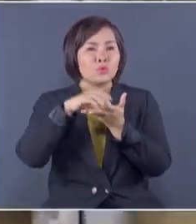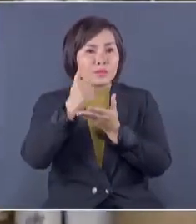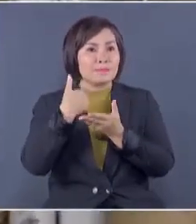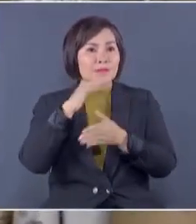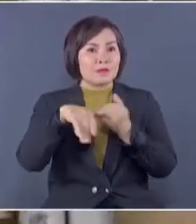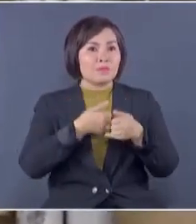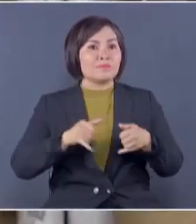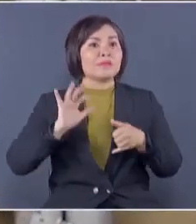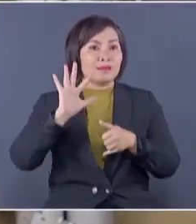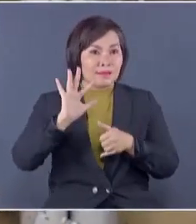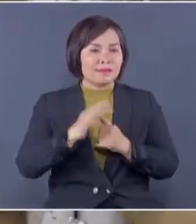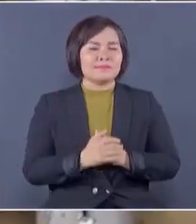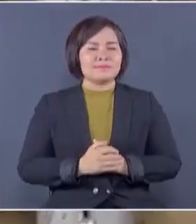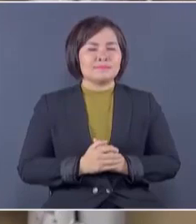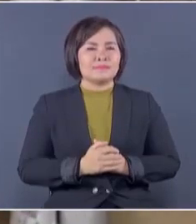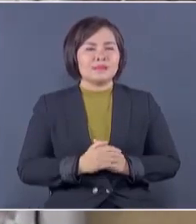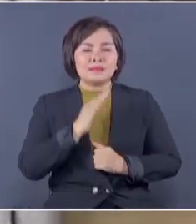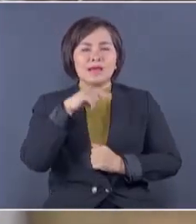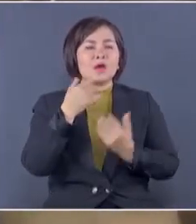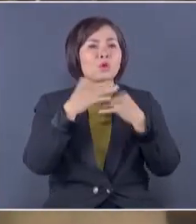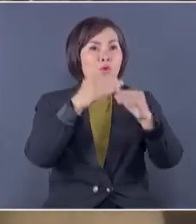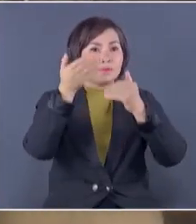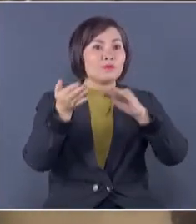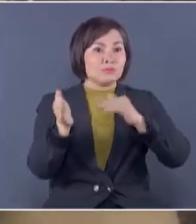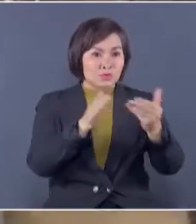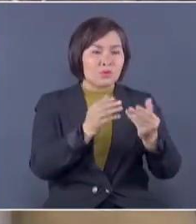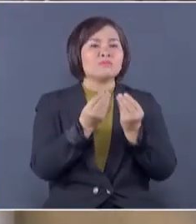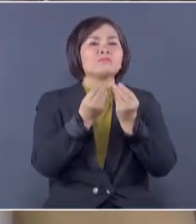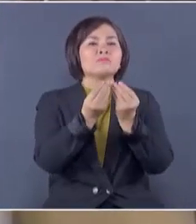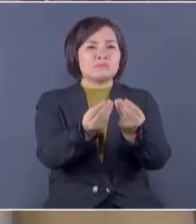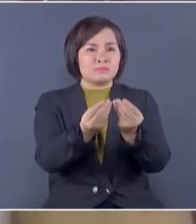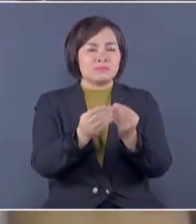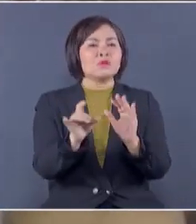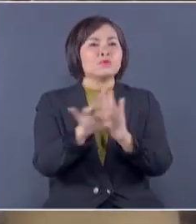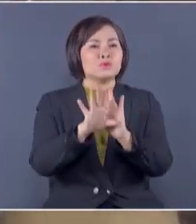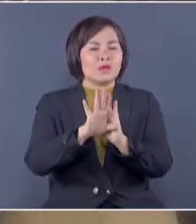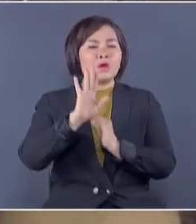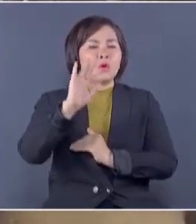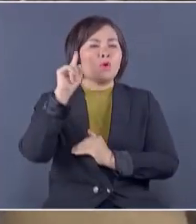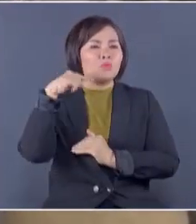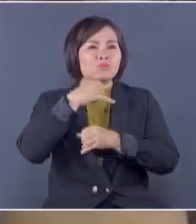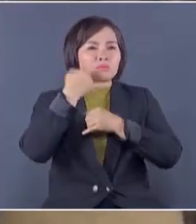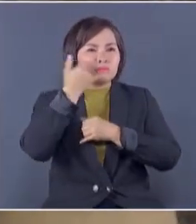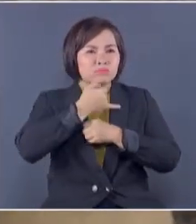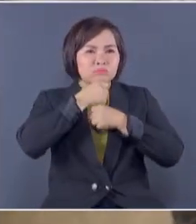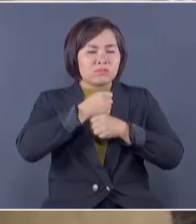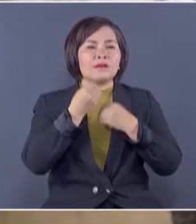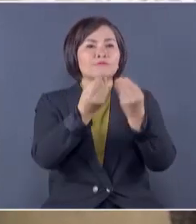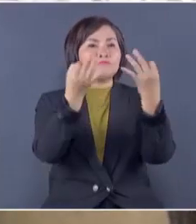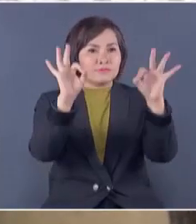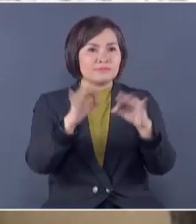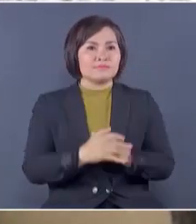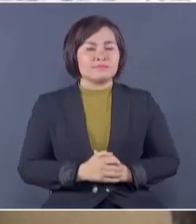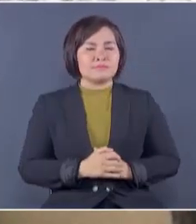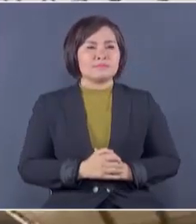เอามาทำไมพี่บ๊อบ เอามามอบให้กับคนที่มาร่วมงานศพเป็นการให้ครั้งสุดท้ายของคุณยายวันครับ แจกอย่างเงี้ย เอามาแ